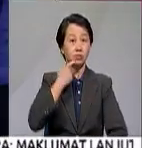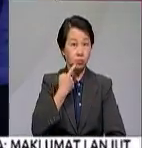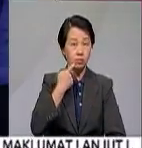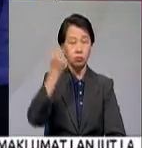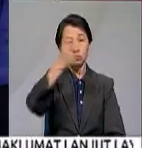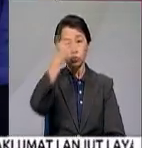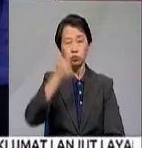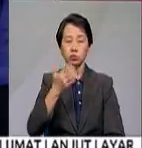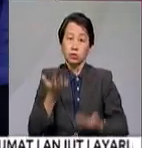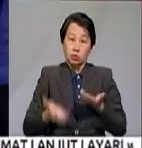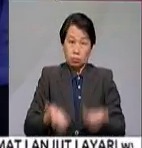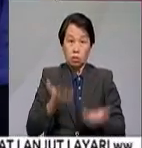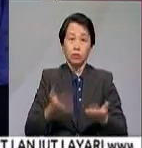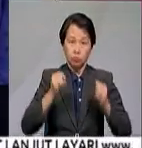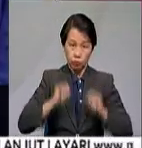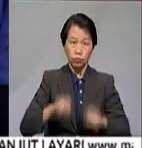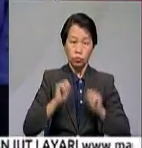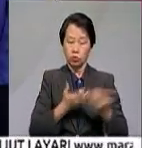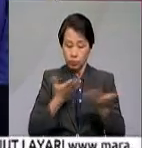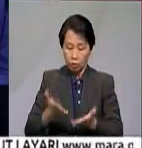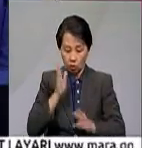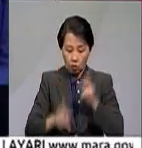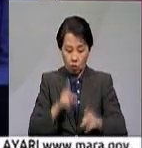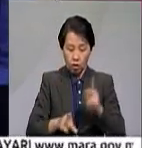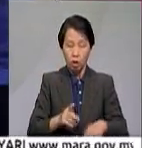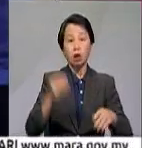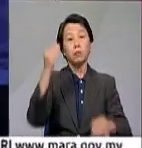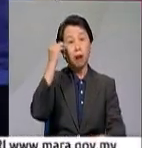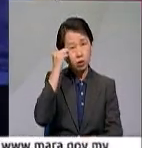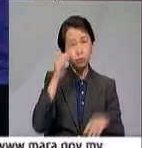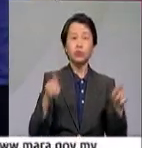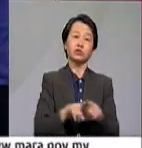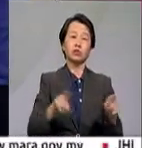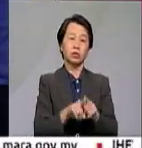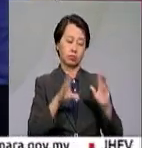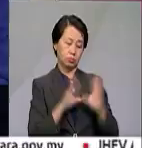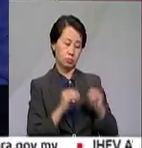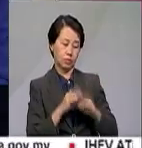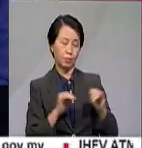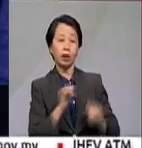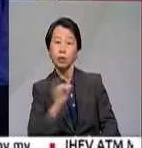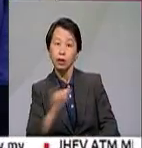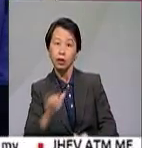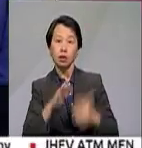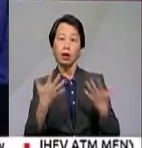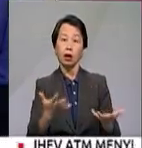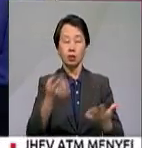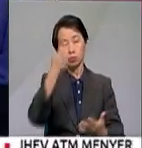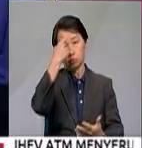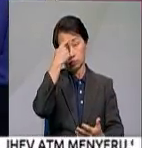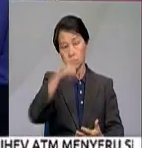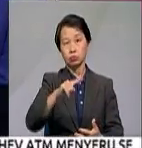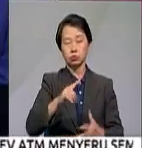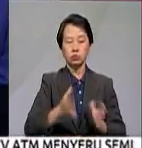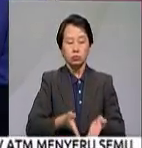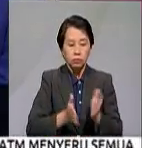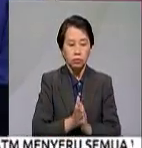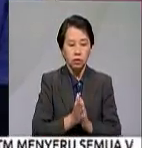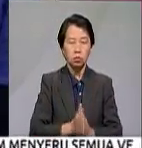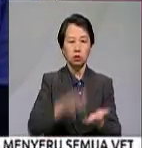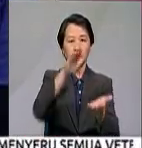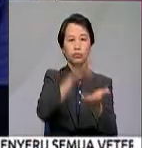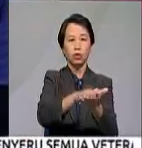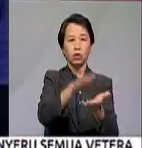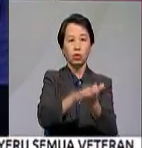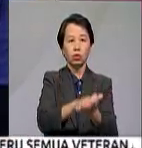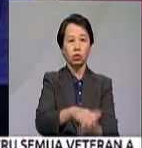kerana ia mungkin boleh membawa orang Melayu turut menganjurkan kongres umpamanya bagi meminta untuk